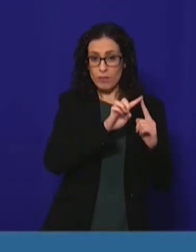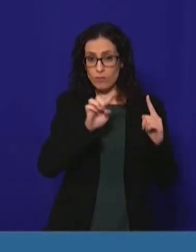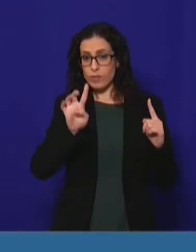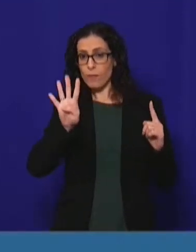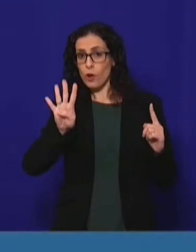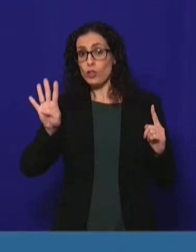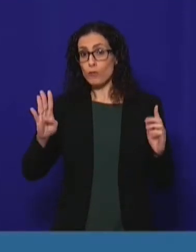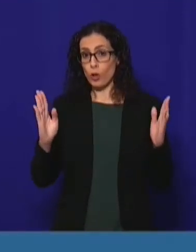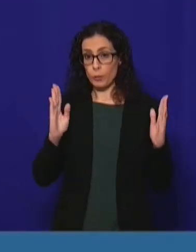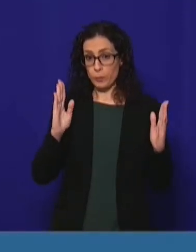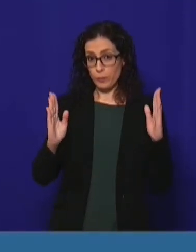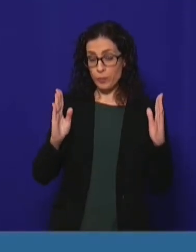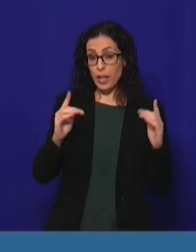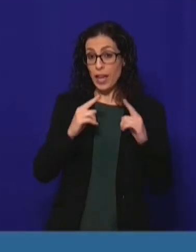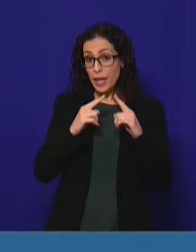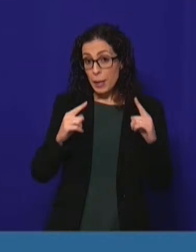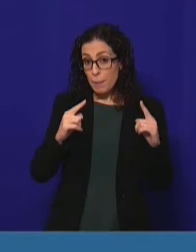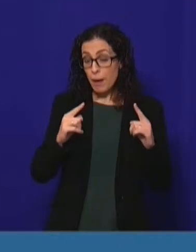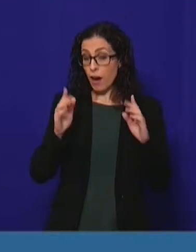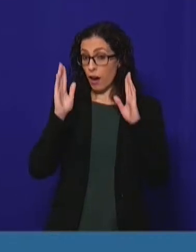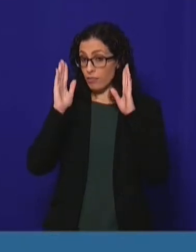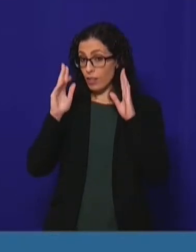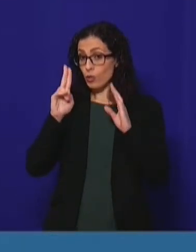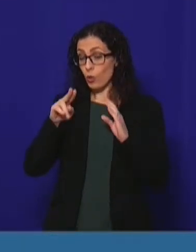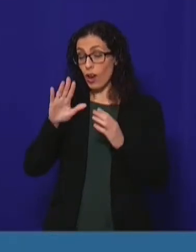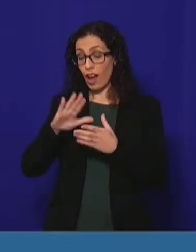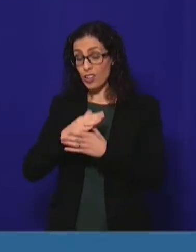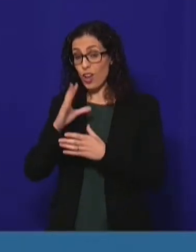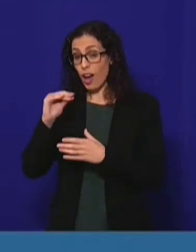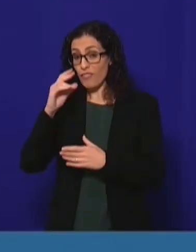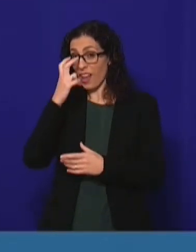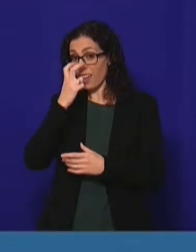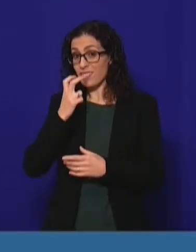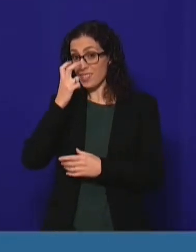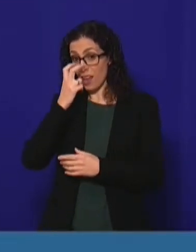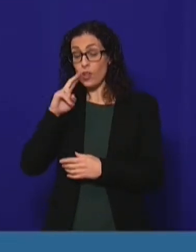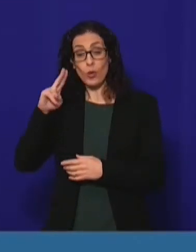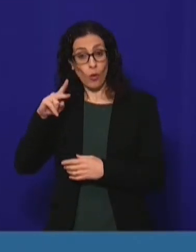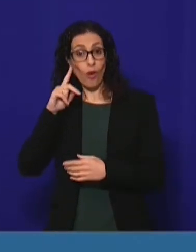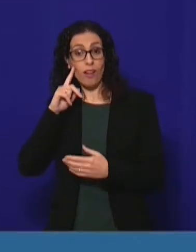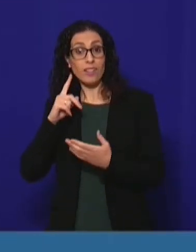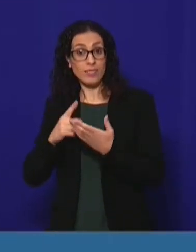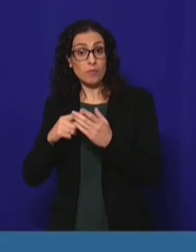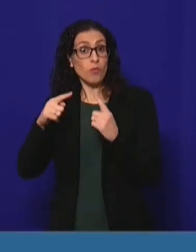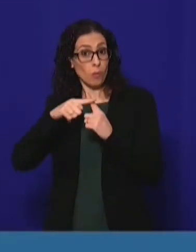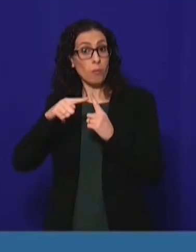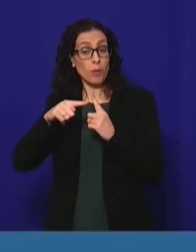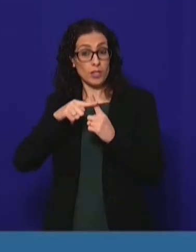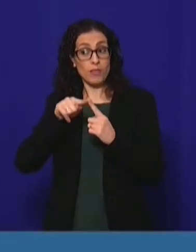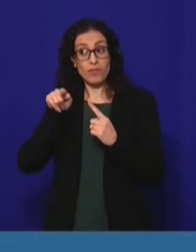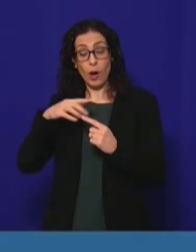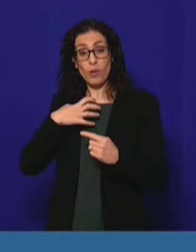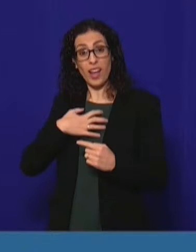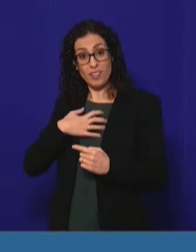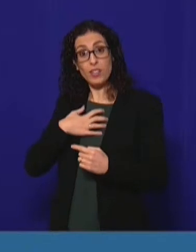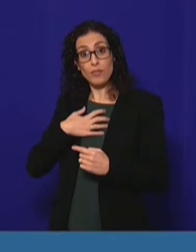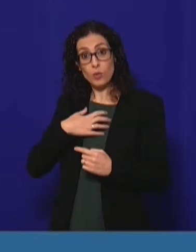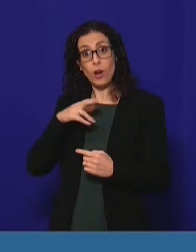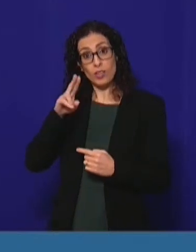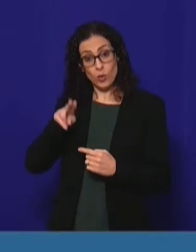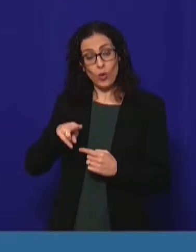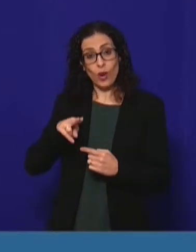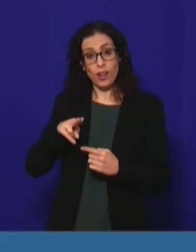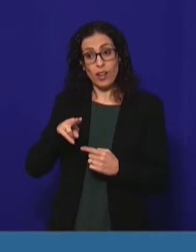nixbdilkom l-attenzjoni li qed ikollna numru ta' anzjani wkoll li huma wkoll din jiġu affettwati li dan huwa importanti ħafna